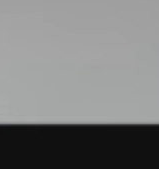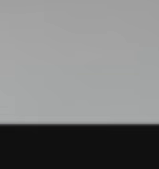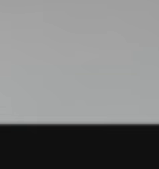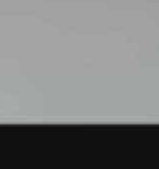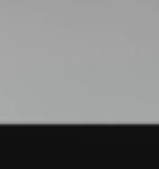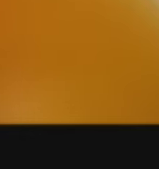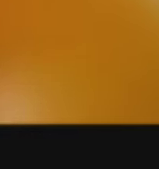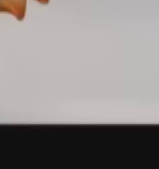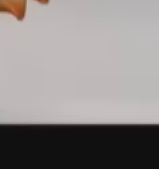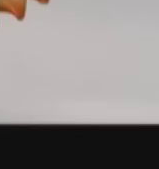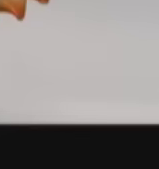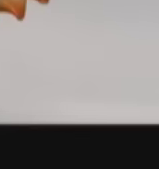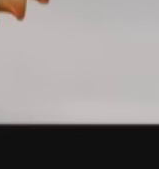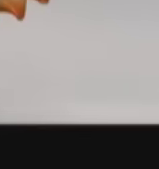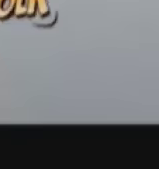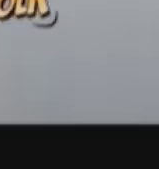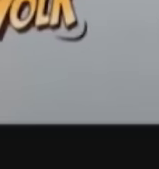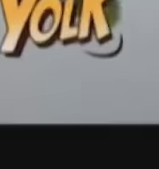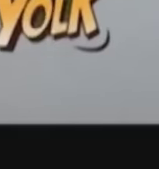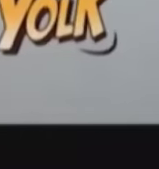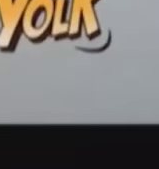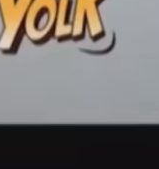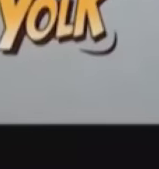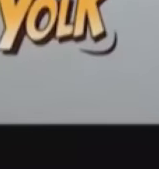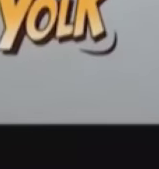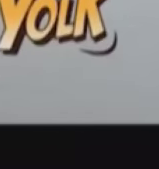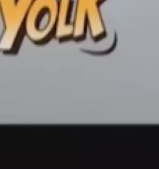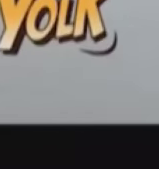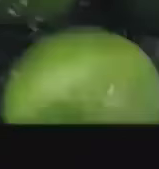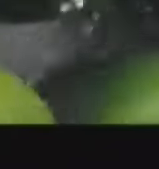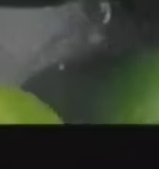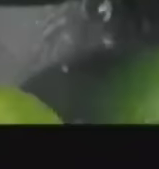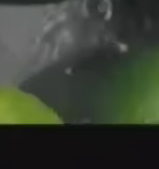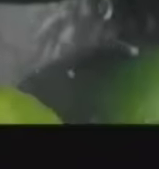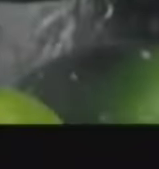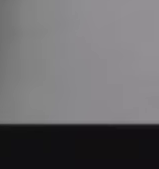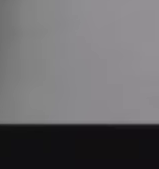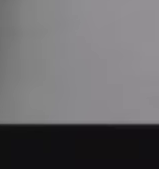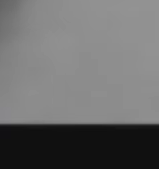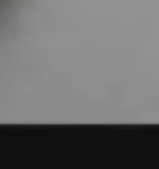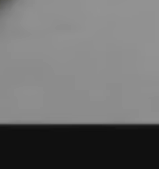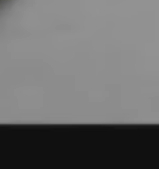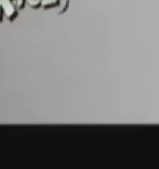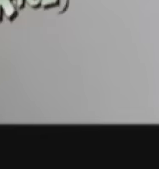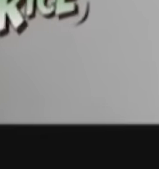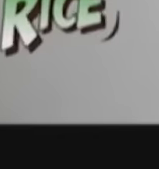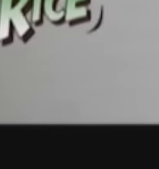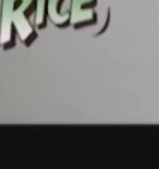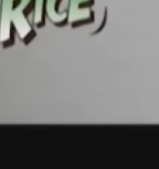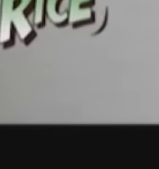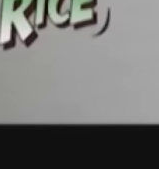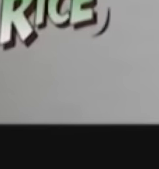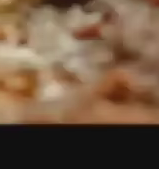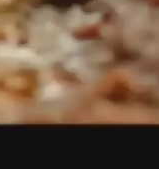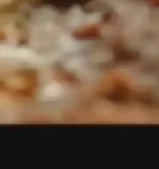Dual Flavor. Fresh Crab Golden Egg Yolk dari Seifi. Mango Sticky Rice dari